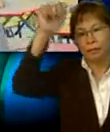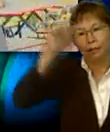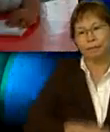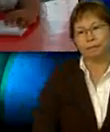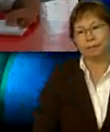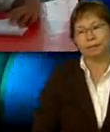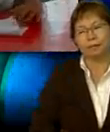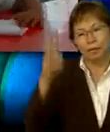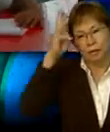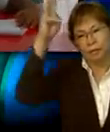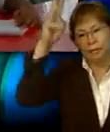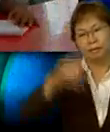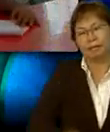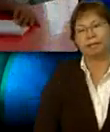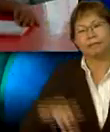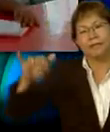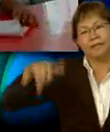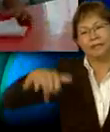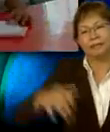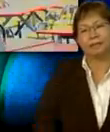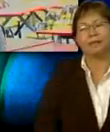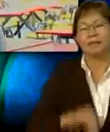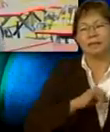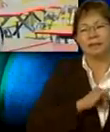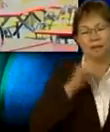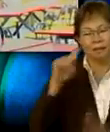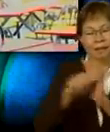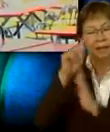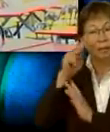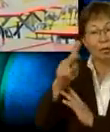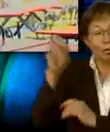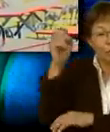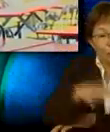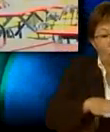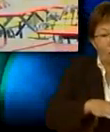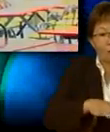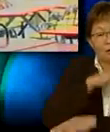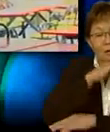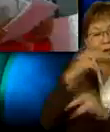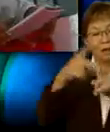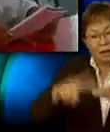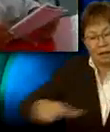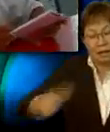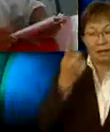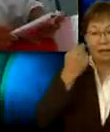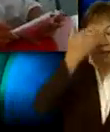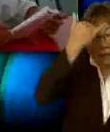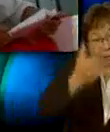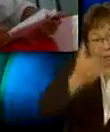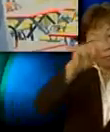Assalamualaikum. Waalaikumsalam. Ya. Saya ternampak awak buang sampah ke lantai tadi.